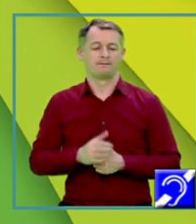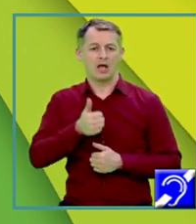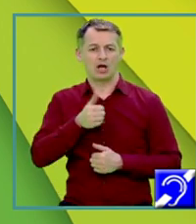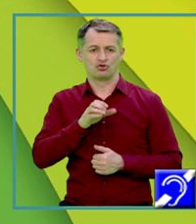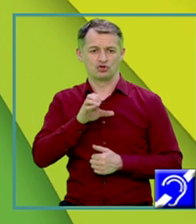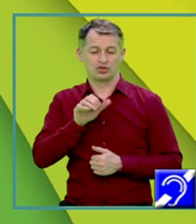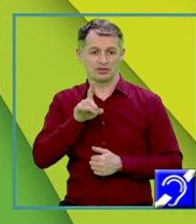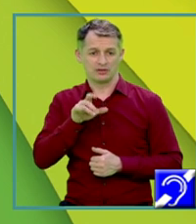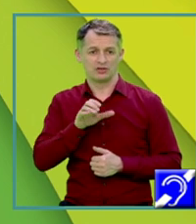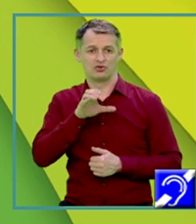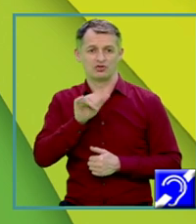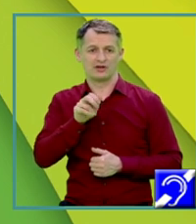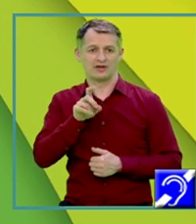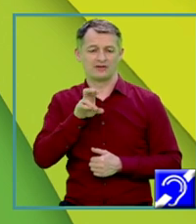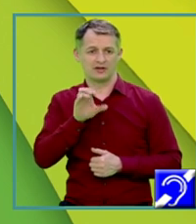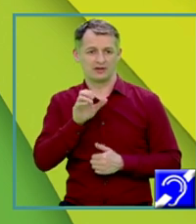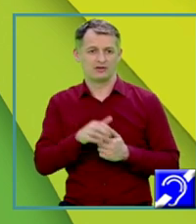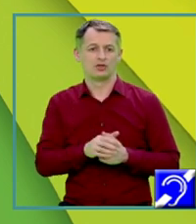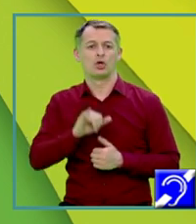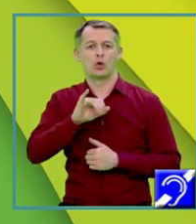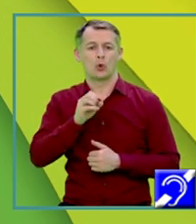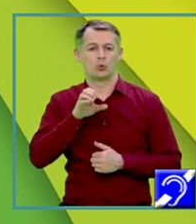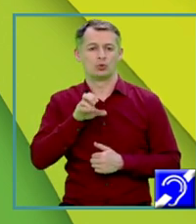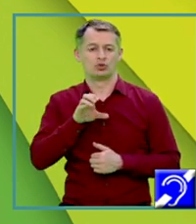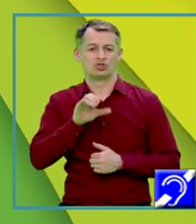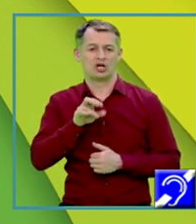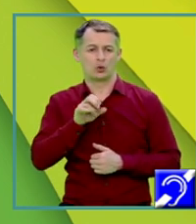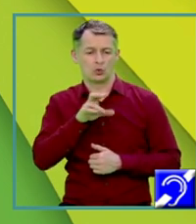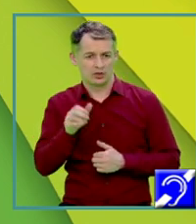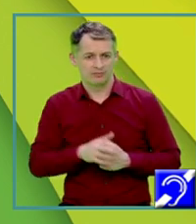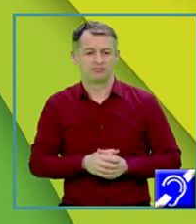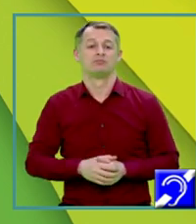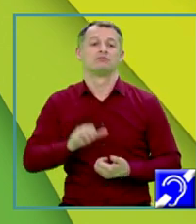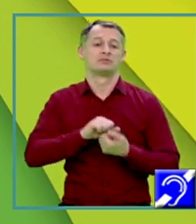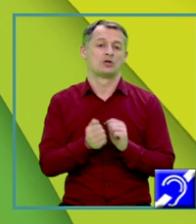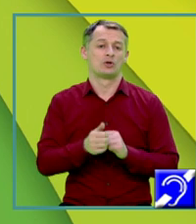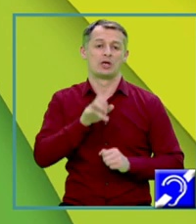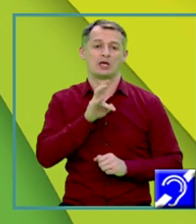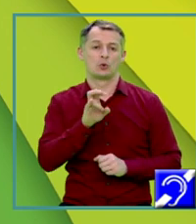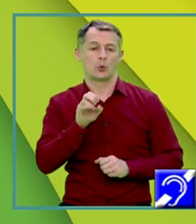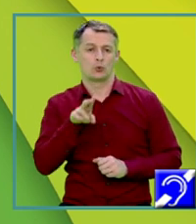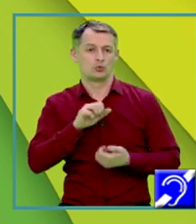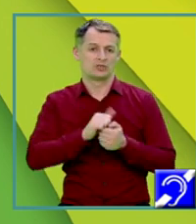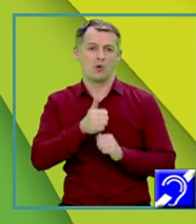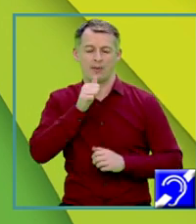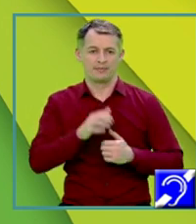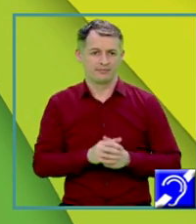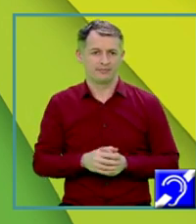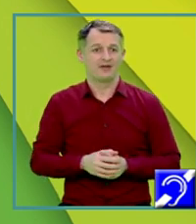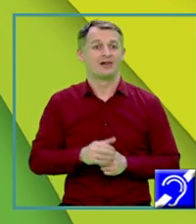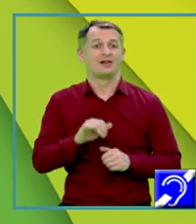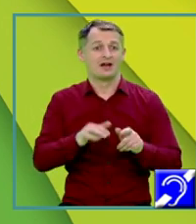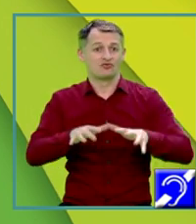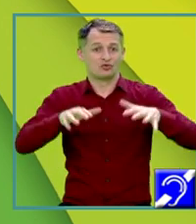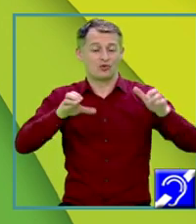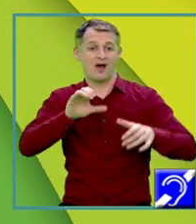acid cianhidric, ionul cianură, ionul hidroniu, apă. Acidul carbonic este un